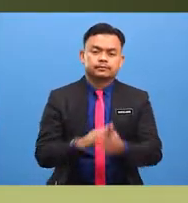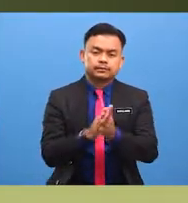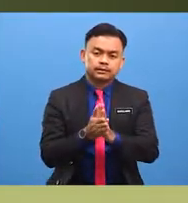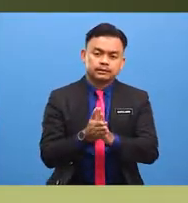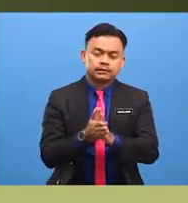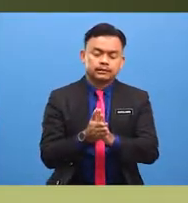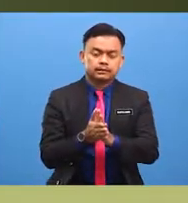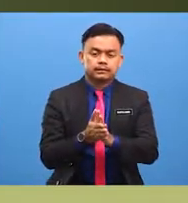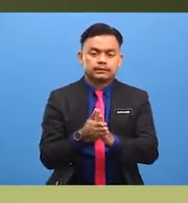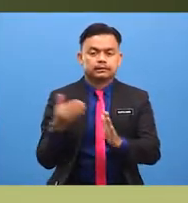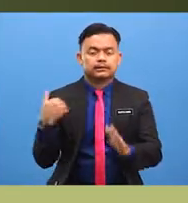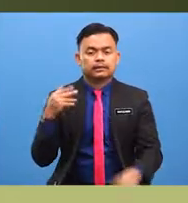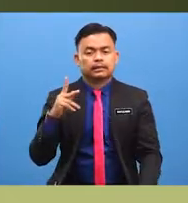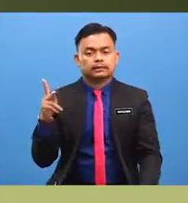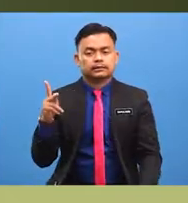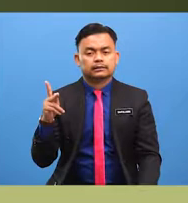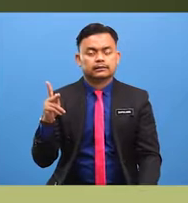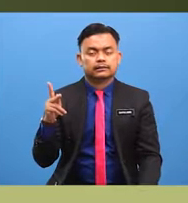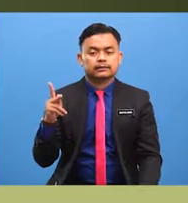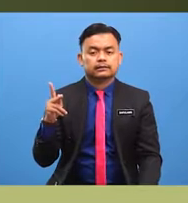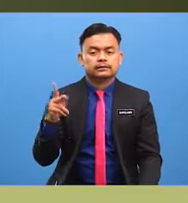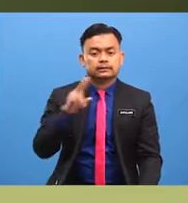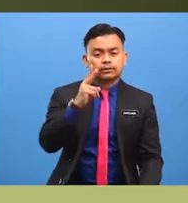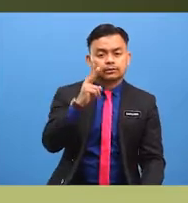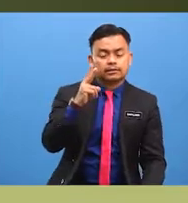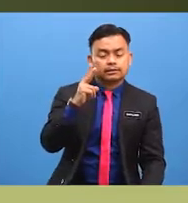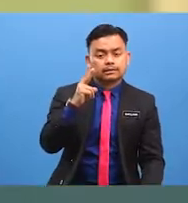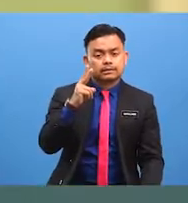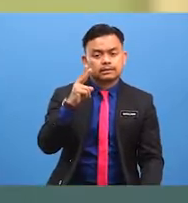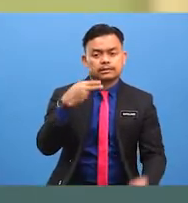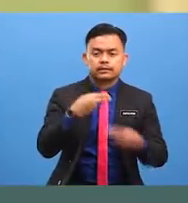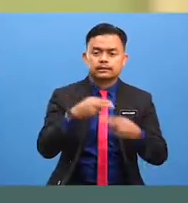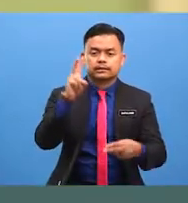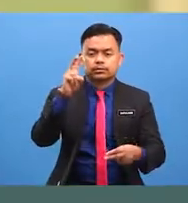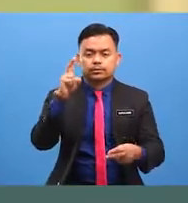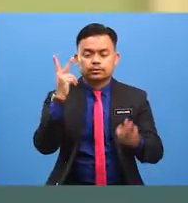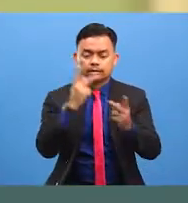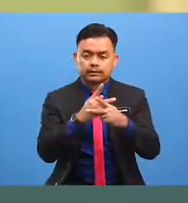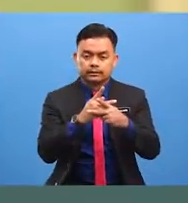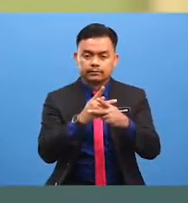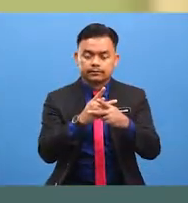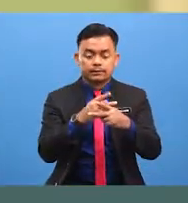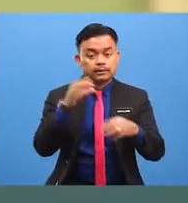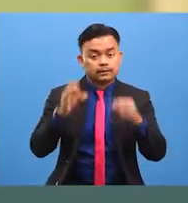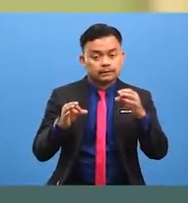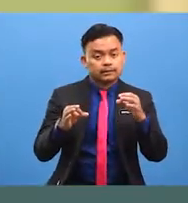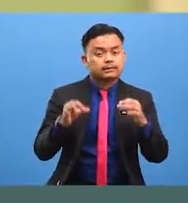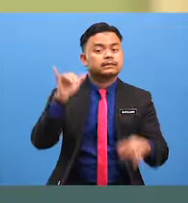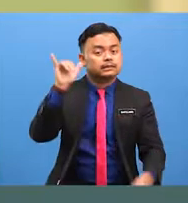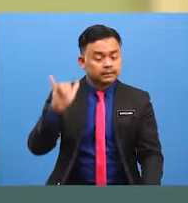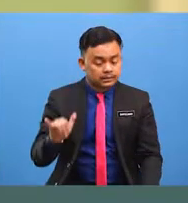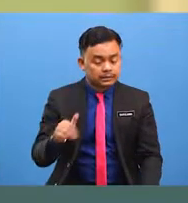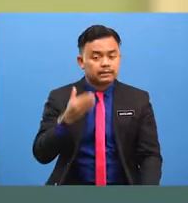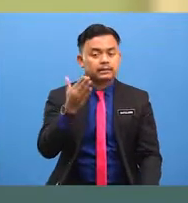perolehi tadi di antara 12 hingga 20 kali? Jika ya, kamu boleh